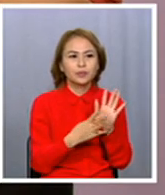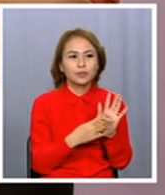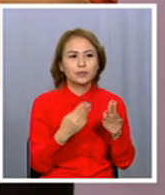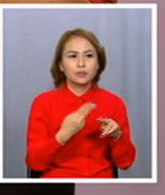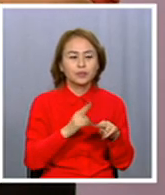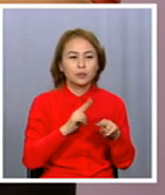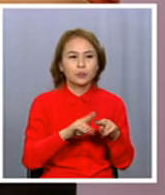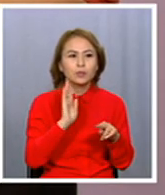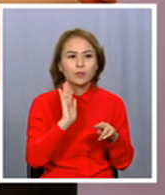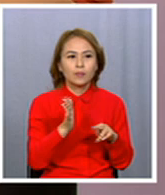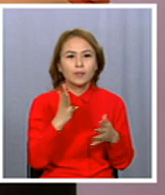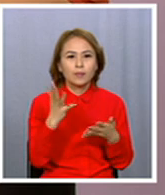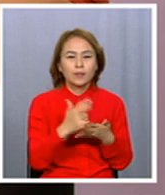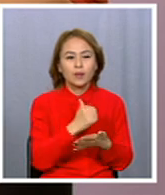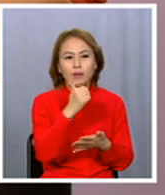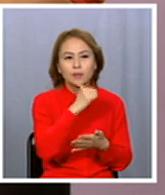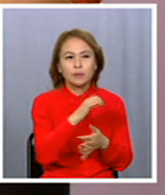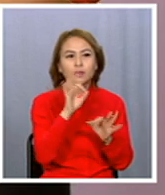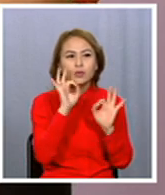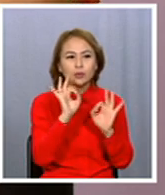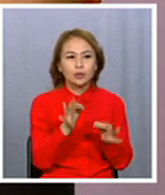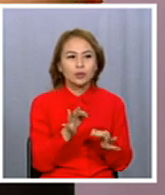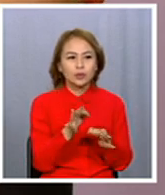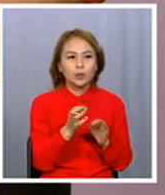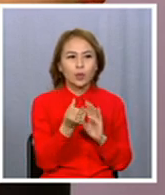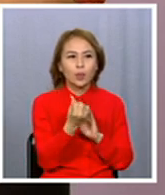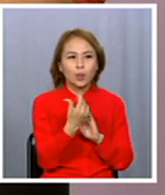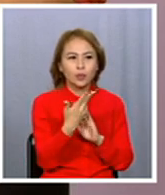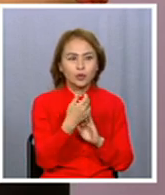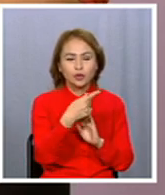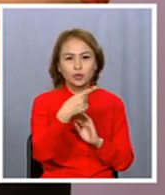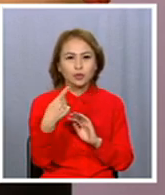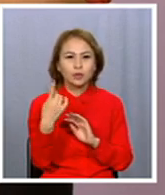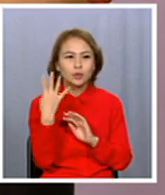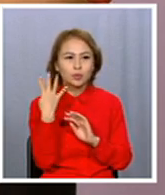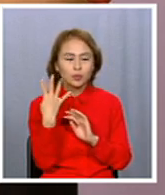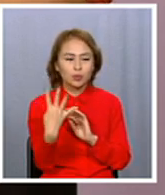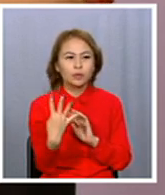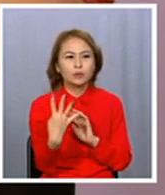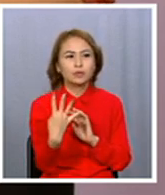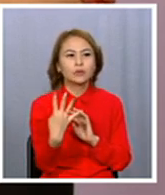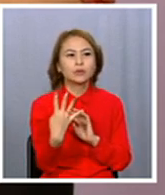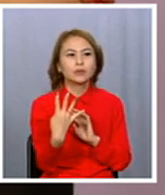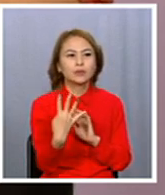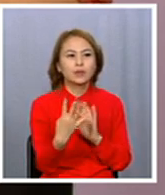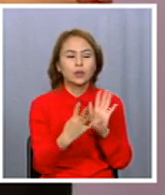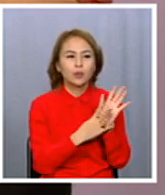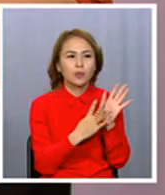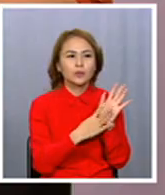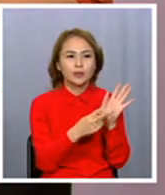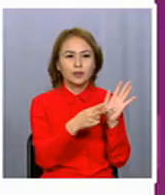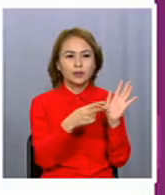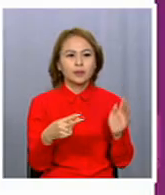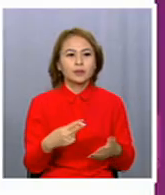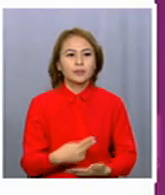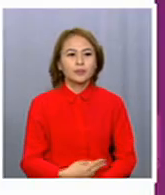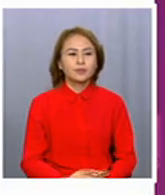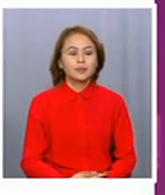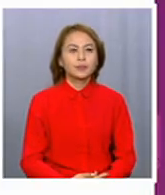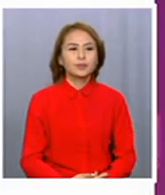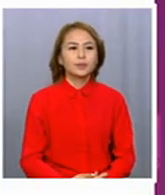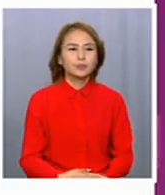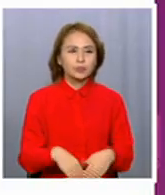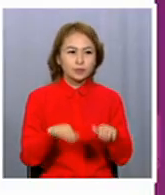өрнекті анықтайық. Дұрыс айтасындар, 13 пен 4-тің айырмасын мәні 9-ға тең.